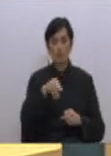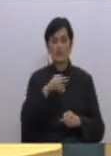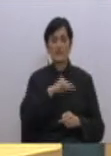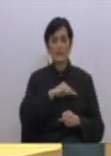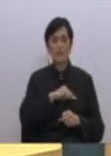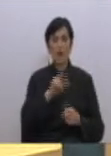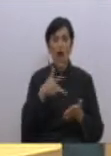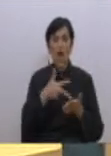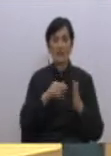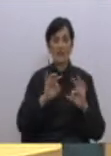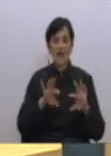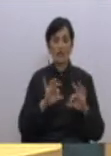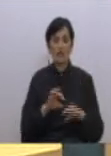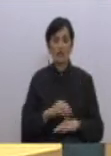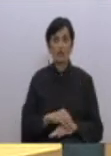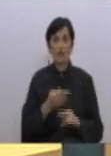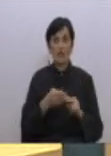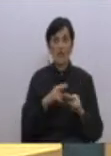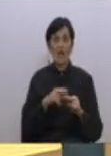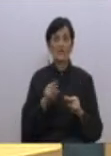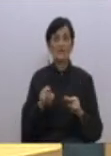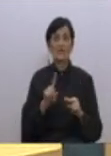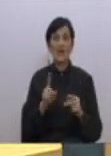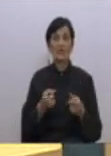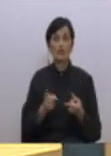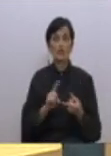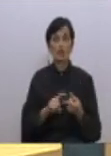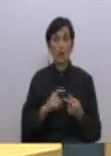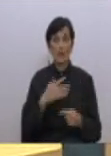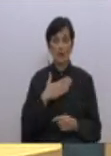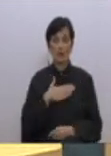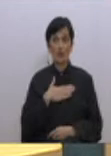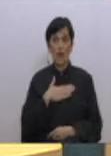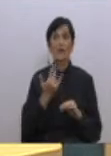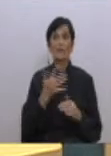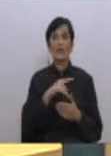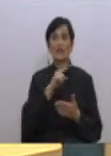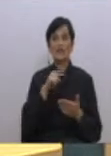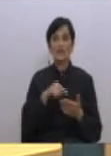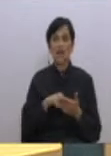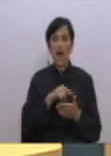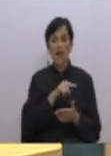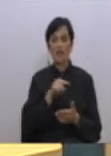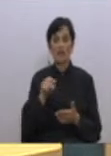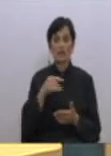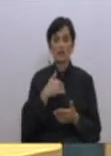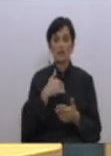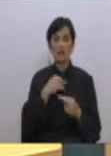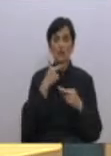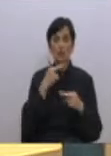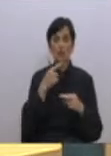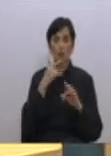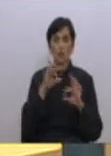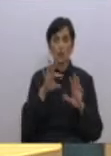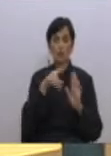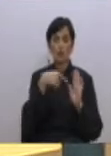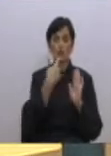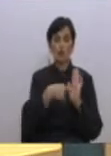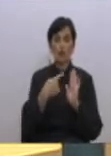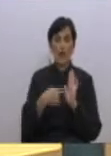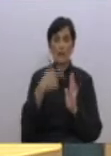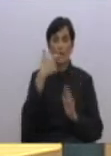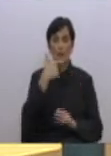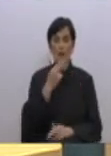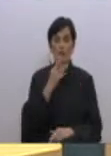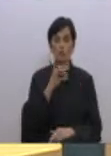Mirebul Angariș. Ezra Ceheba, Cems Boseneba, dacă am imahul lui Binakura Treba, Shekit Hoidaisu, Baton